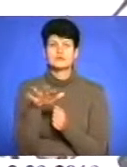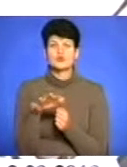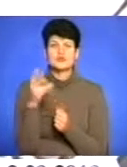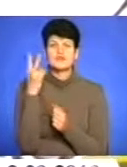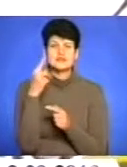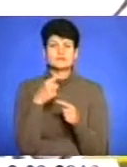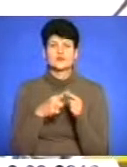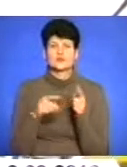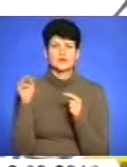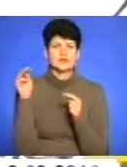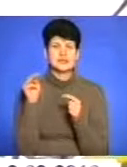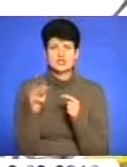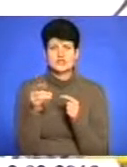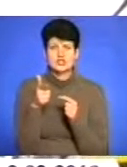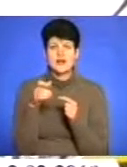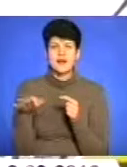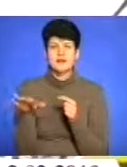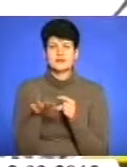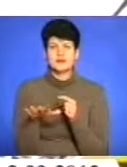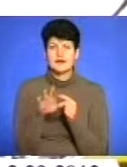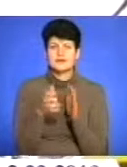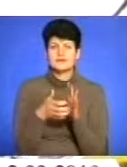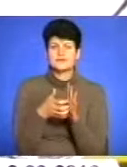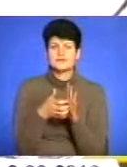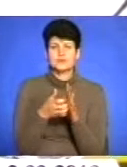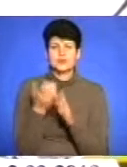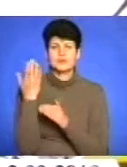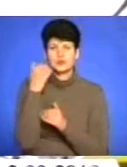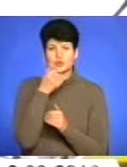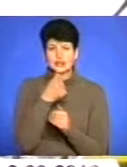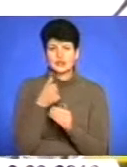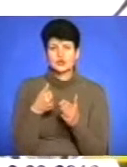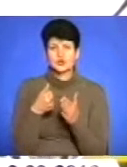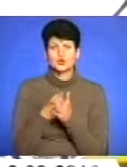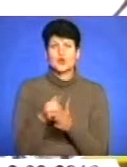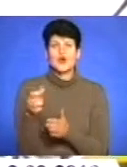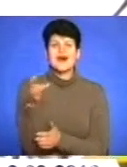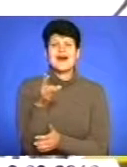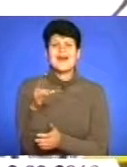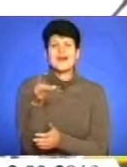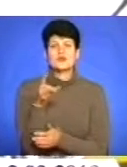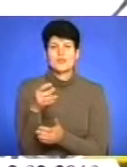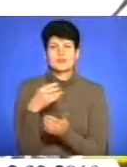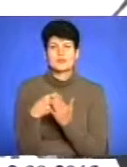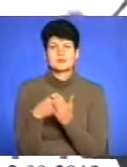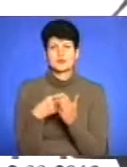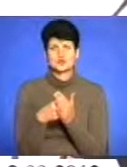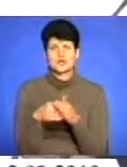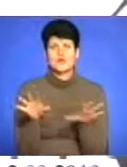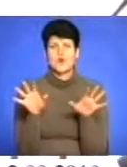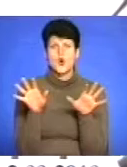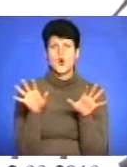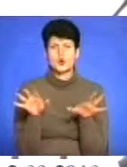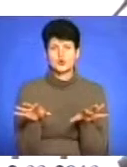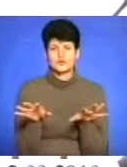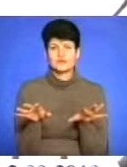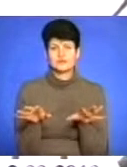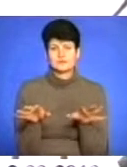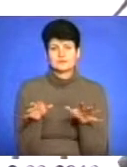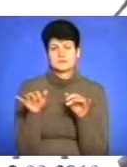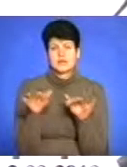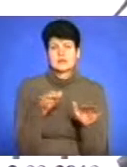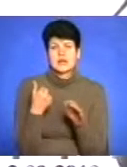2,5 тисячі гектарів недобрано за минулий рік до районних бюджетів, головним чином до районних